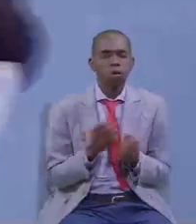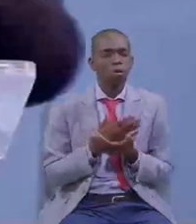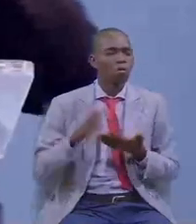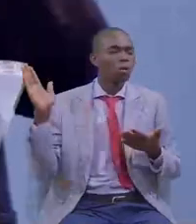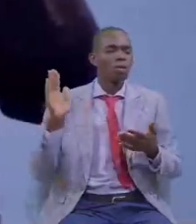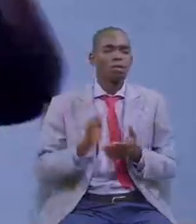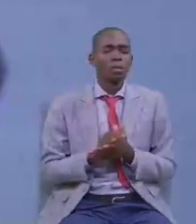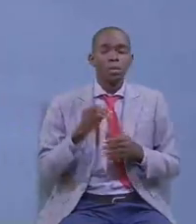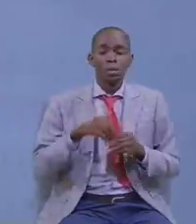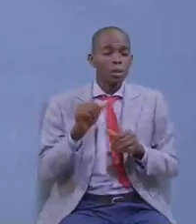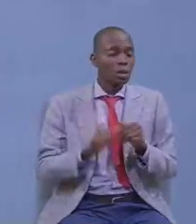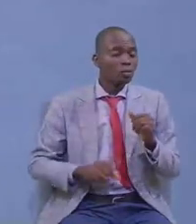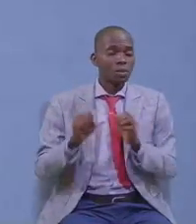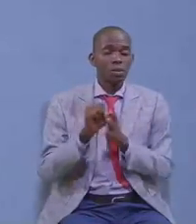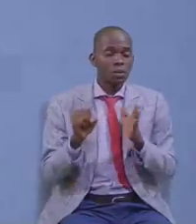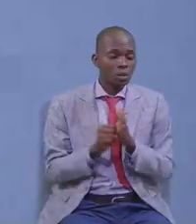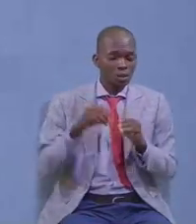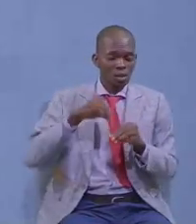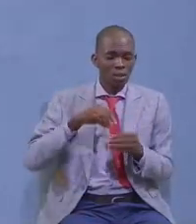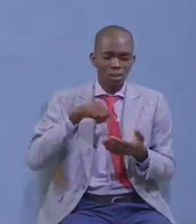Dans chaque état de cette nation.